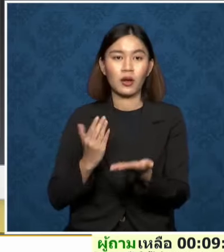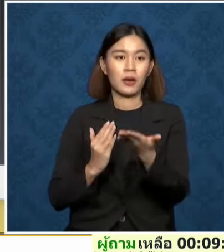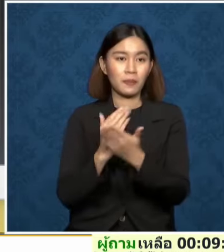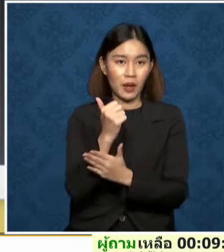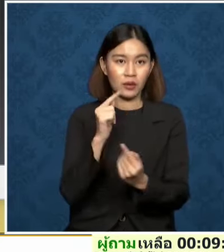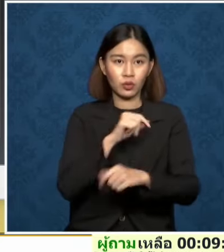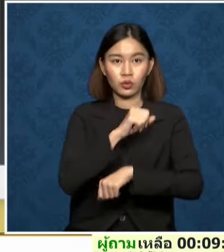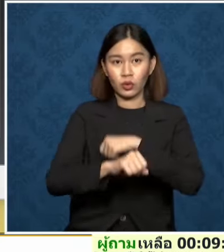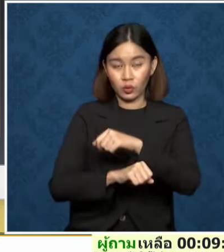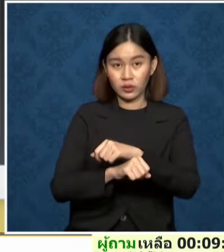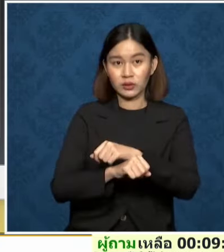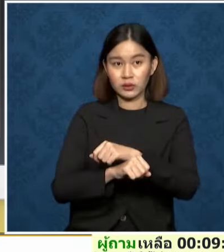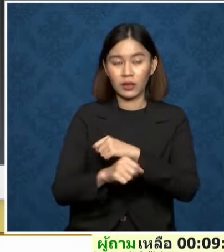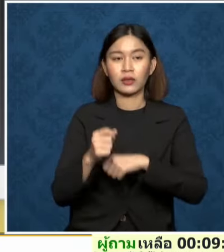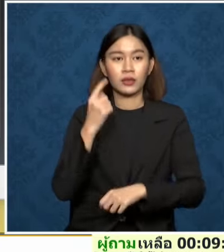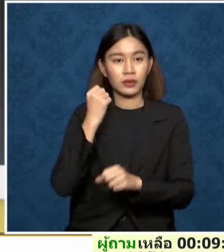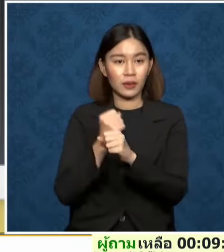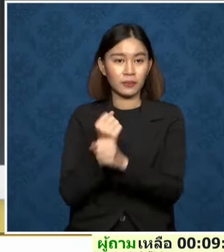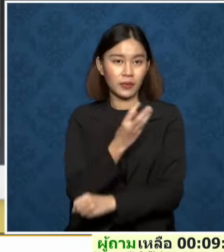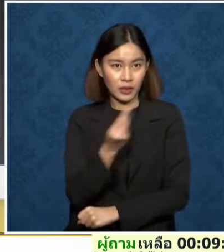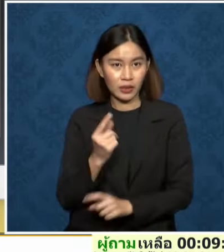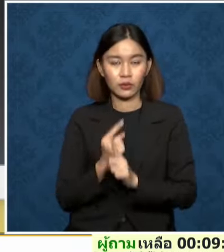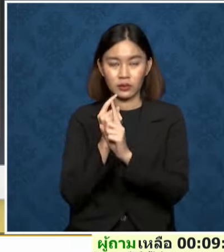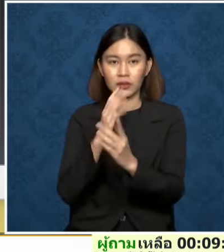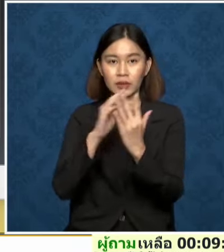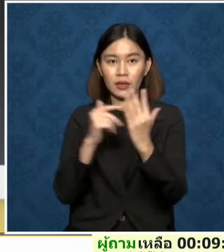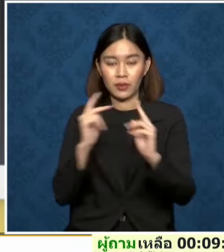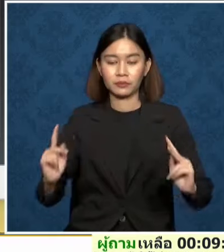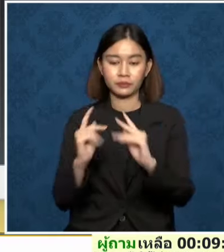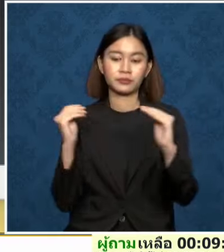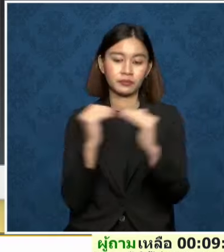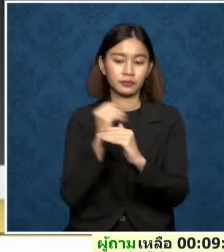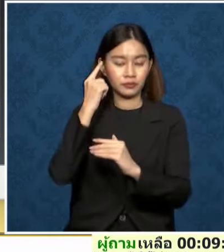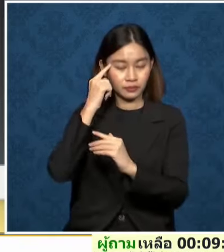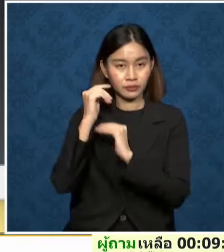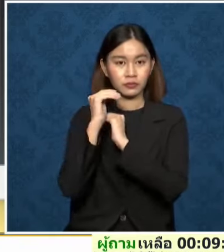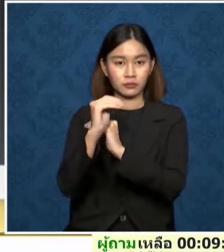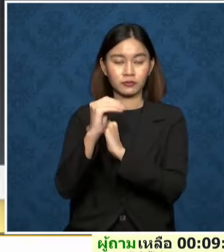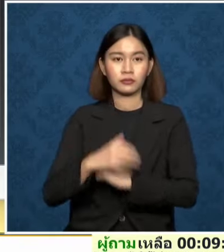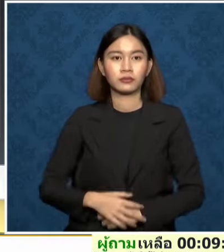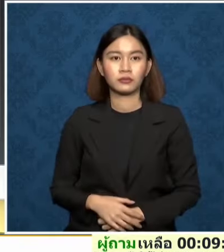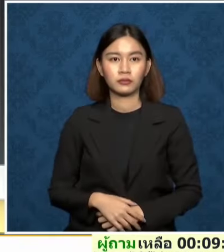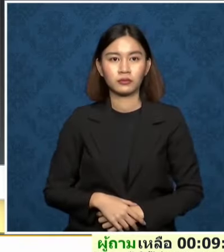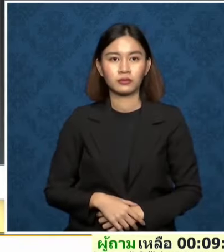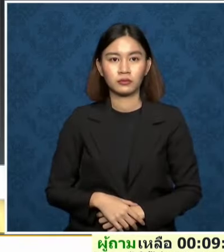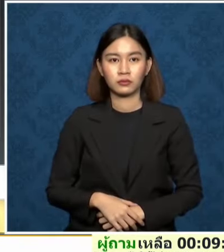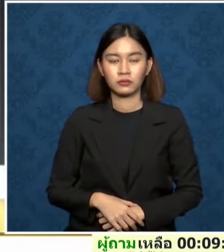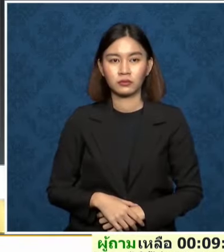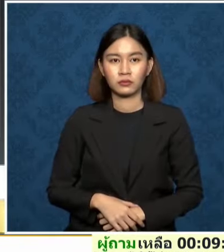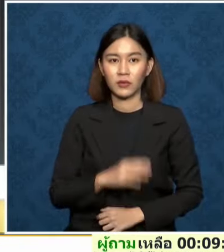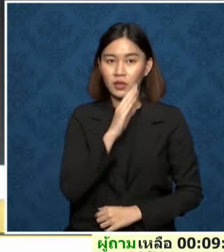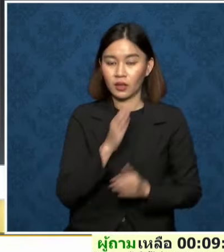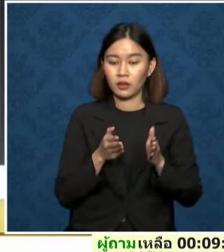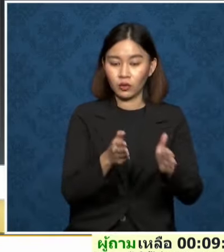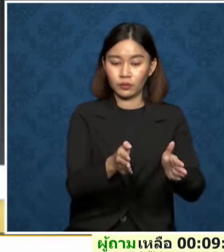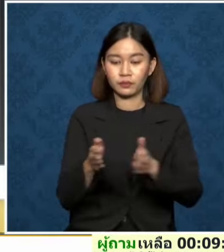ก่อสรางก็จะเร็วขึ้นแล้วก็เป็นไปตามแผนที่กระสวงภ 100 คมวางไหวค่ะทัฐมัารทเขาโรพ ถาถนน